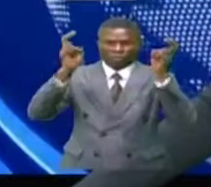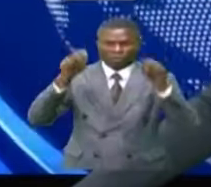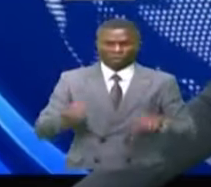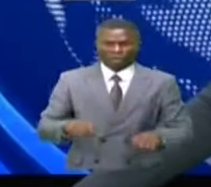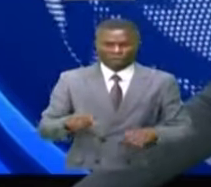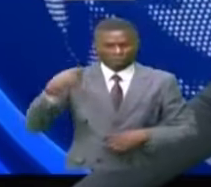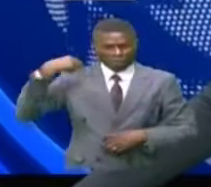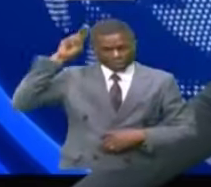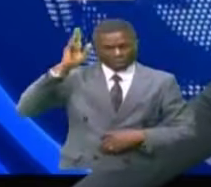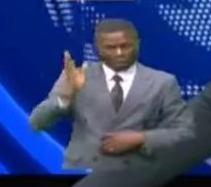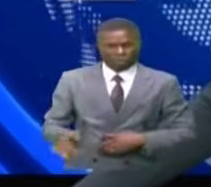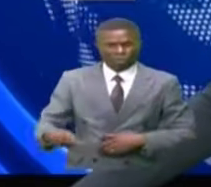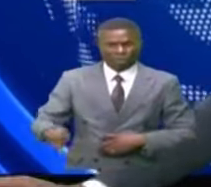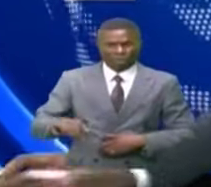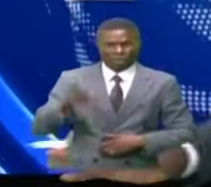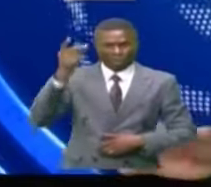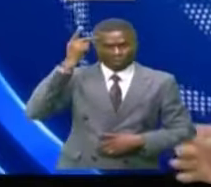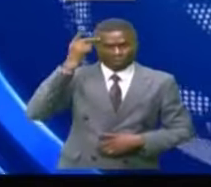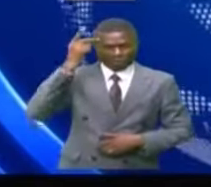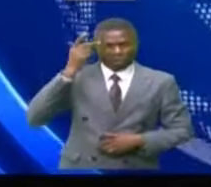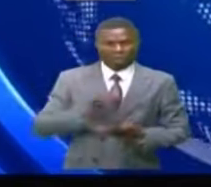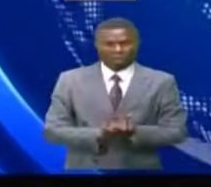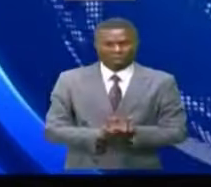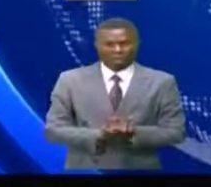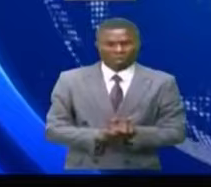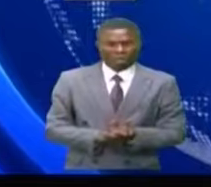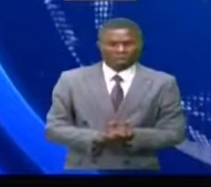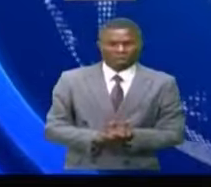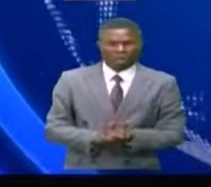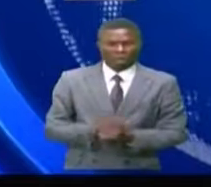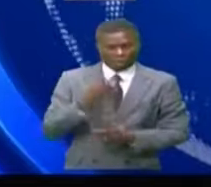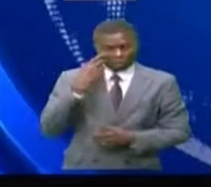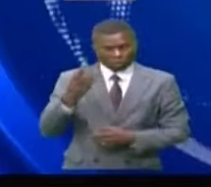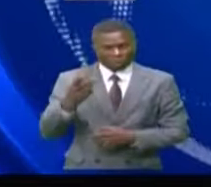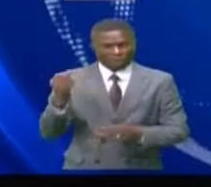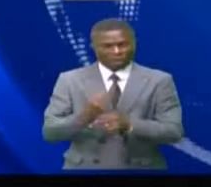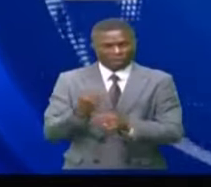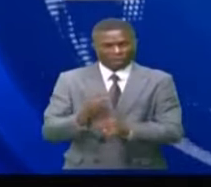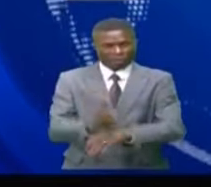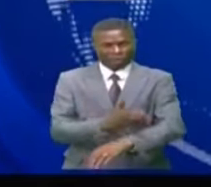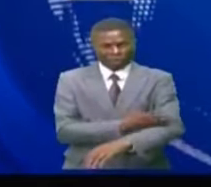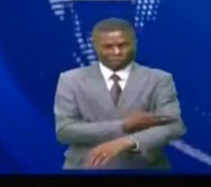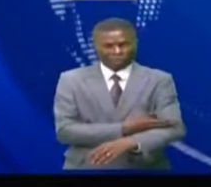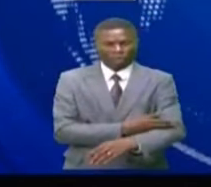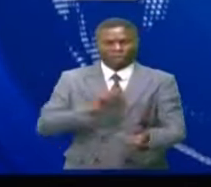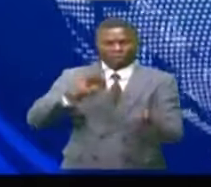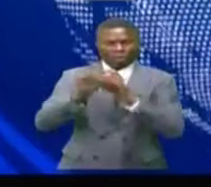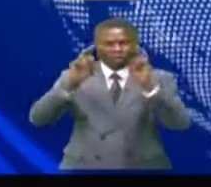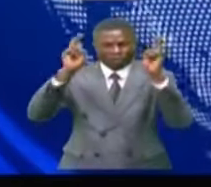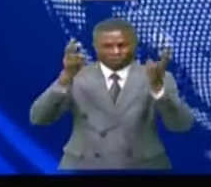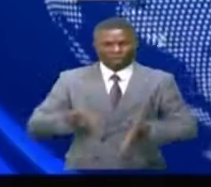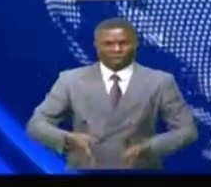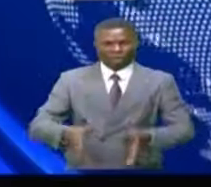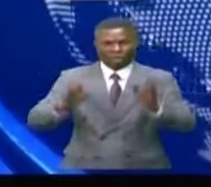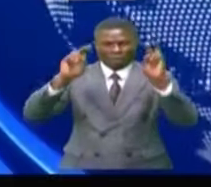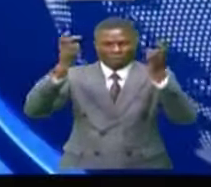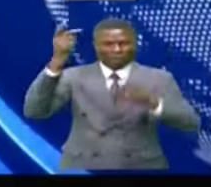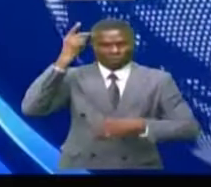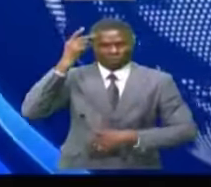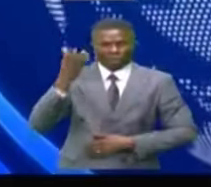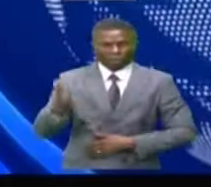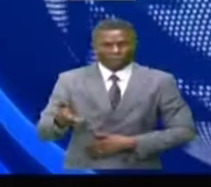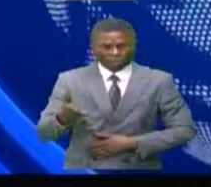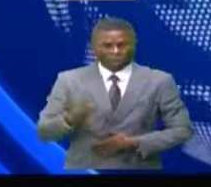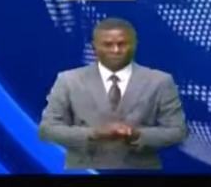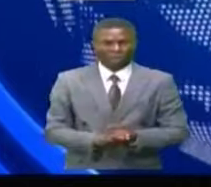le gouverneur de la ville-province de Kinshasa appuie sur l'accélération de travaux de modernisation de certaines artères de la capitale.